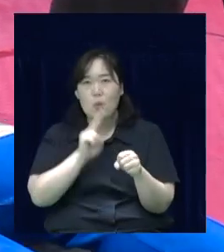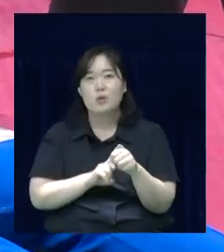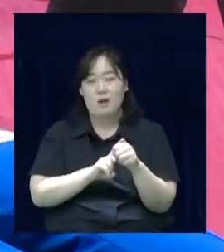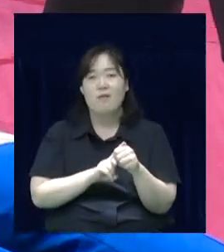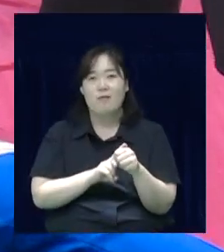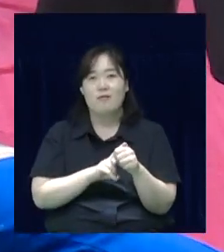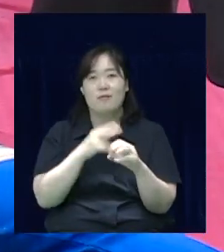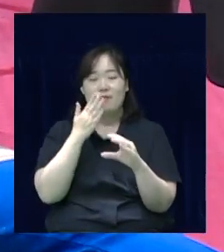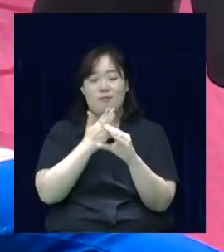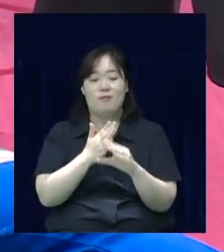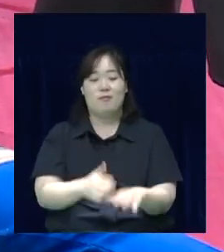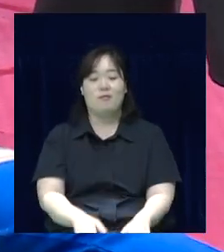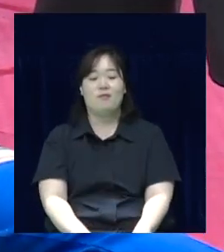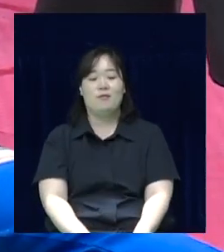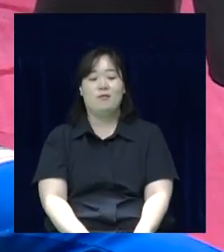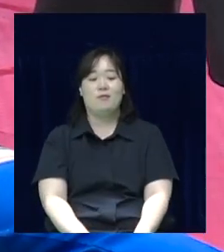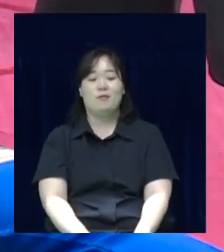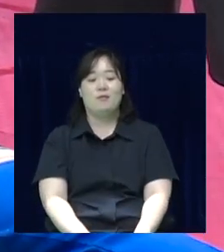이어집니다.